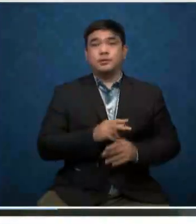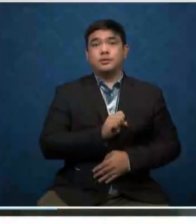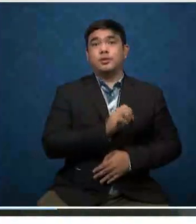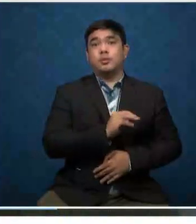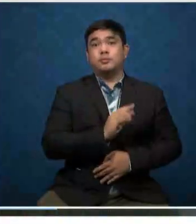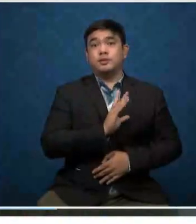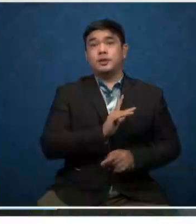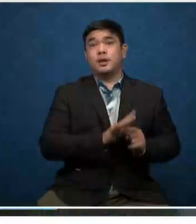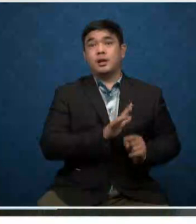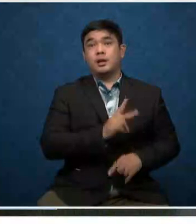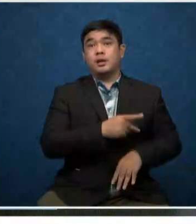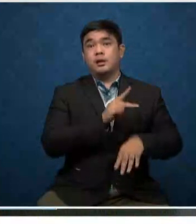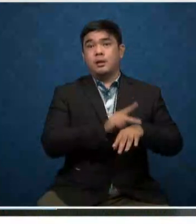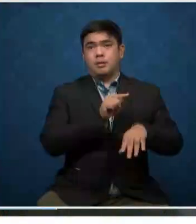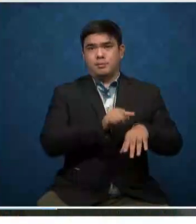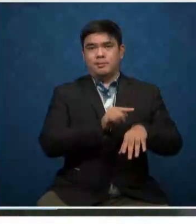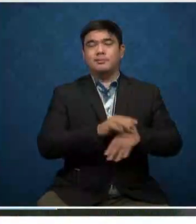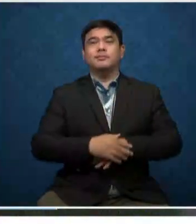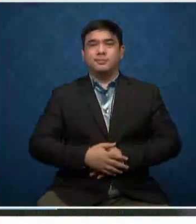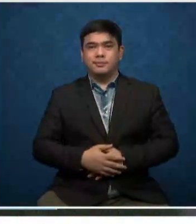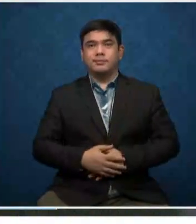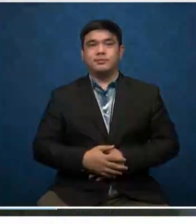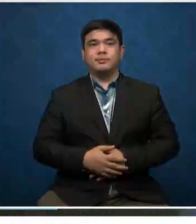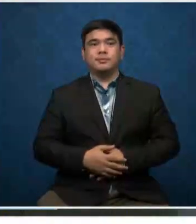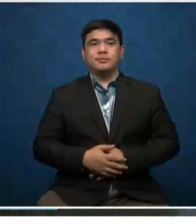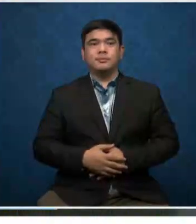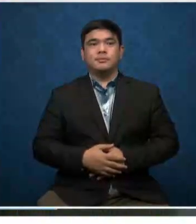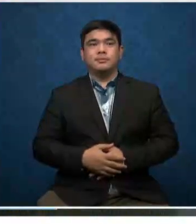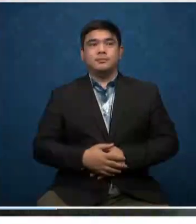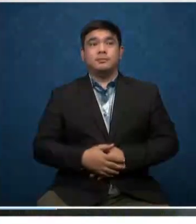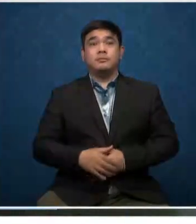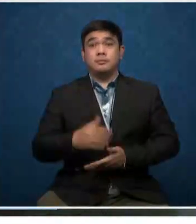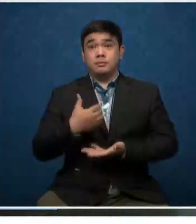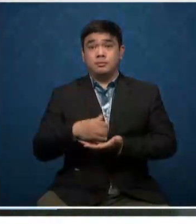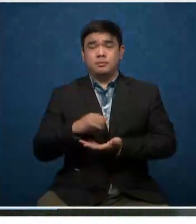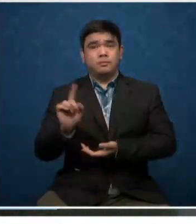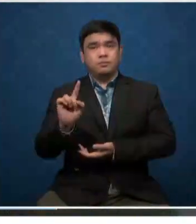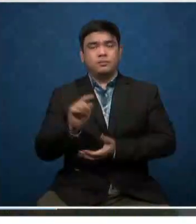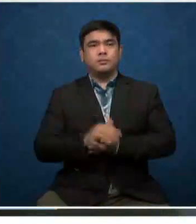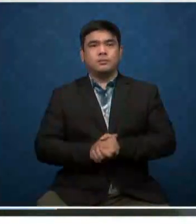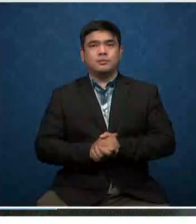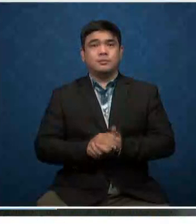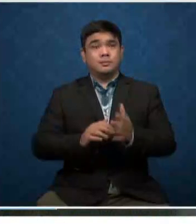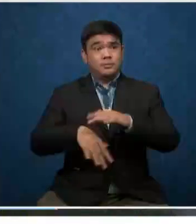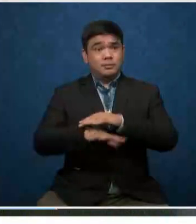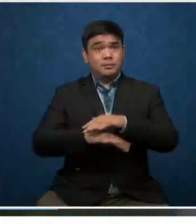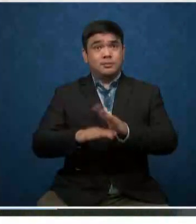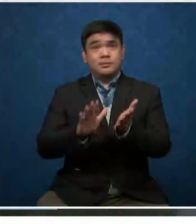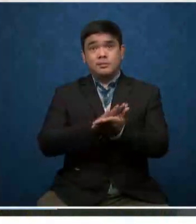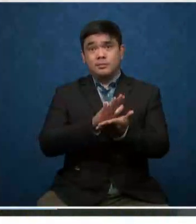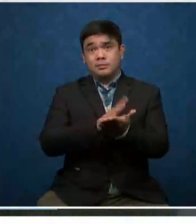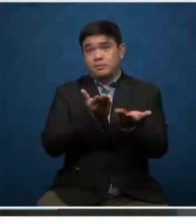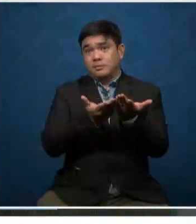การขออภัยที่เอ่ยนามเป็นประธานคณะกรรมาธิการชุดนี้นะครับรายงานที่จัดทำขึ้นมีเอกสารที่